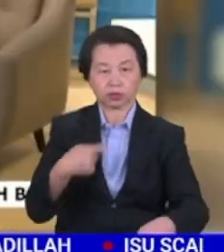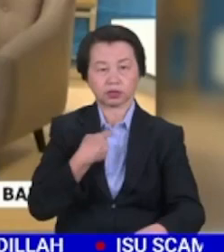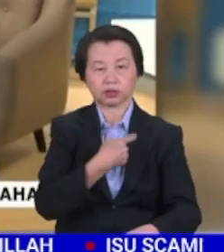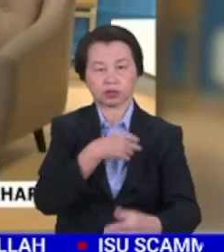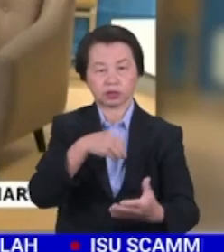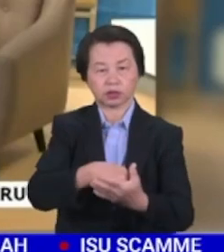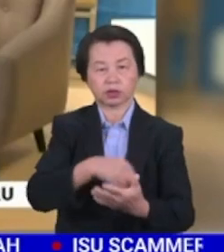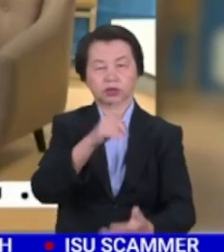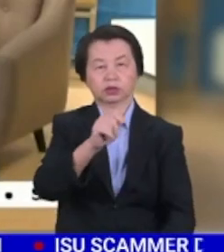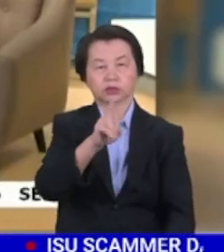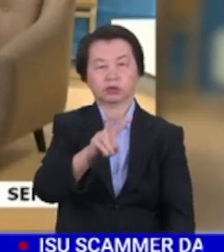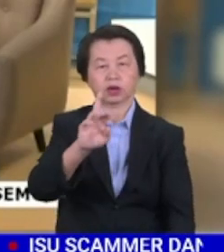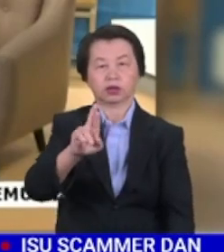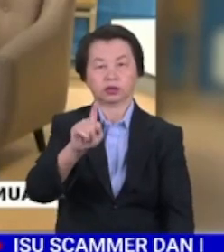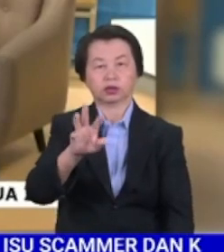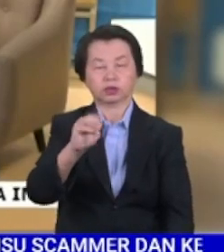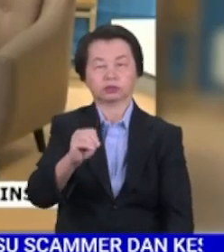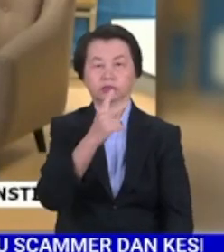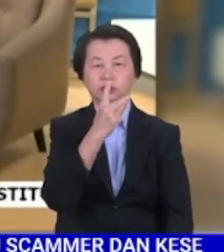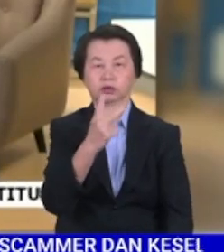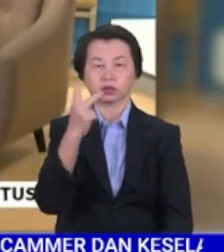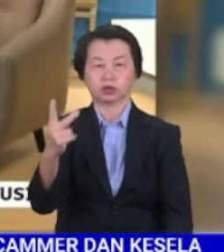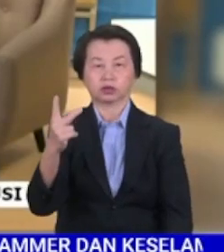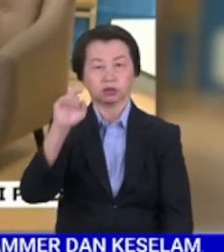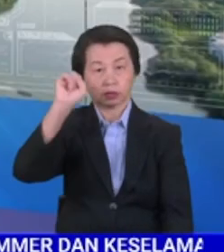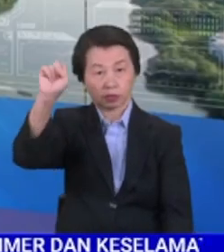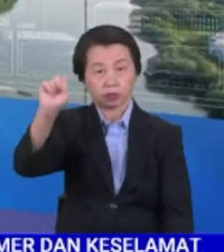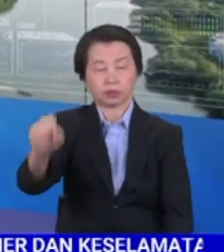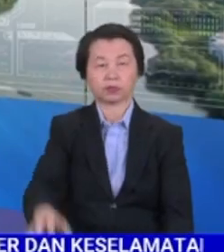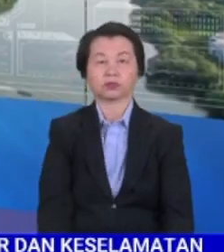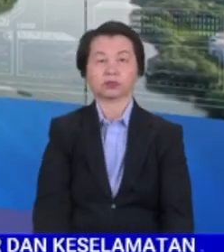di studio TV RTM Kota Kinabalu.